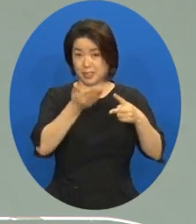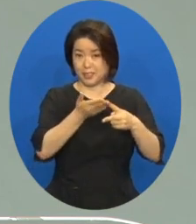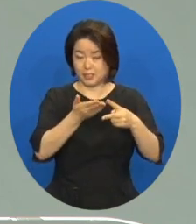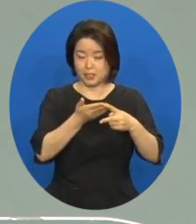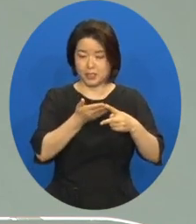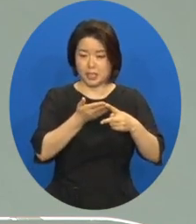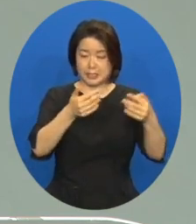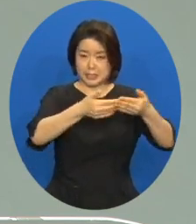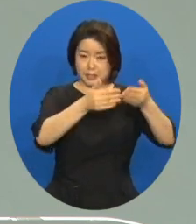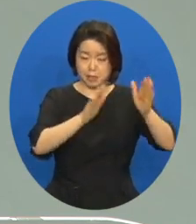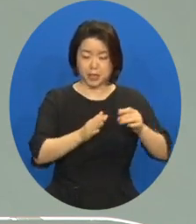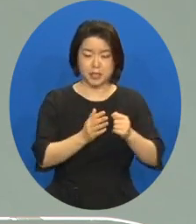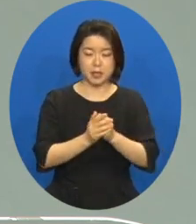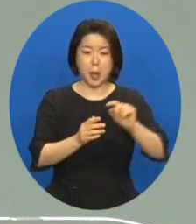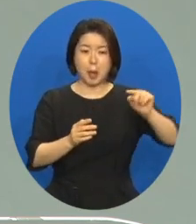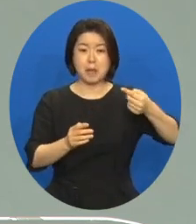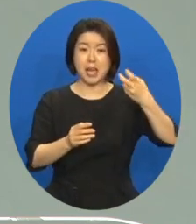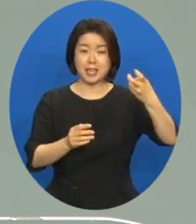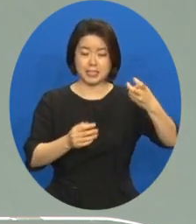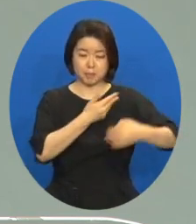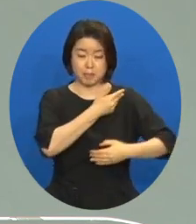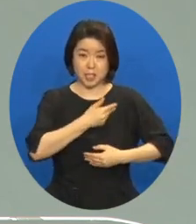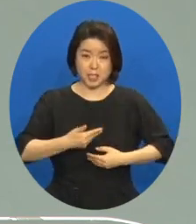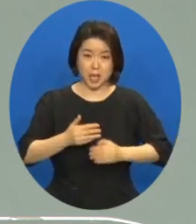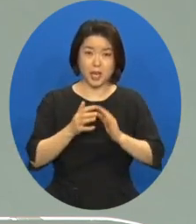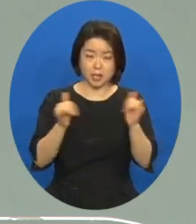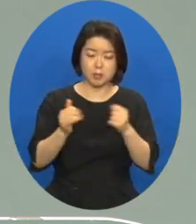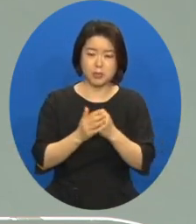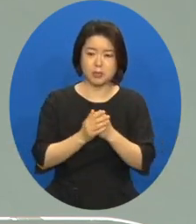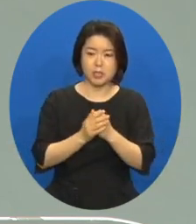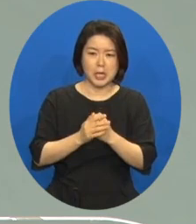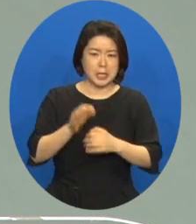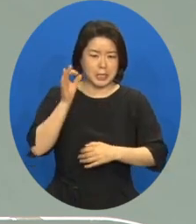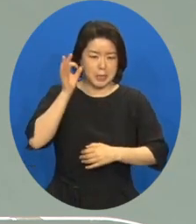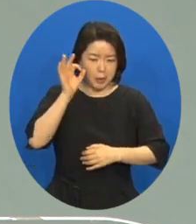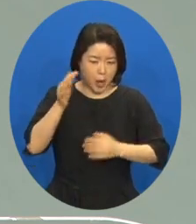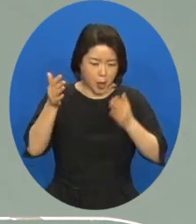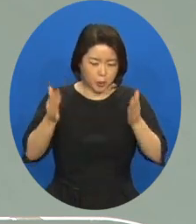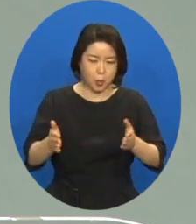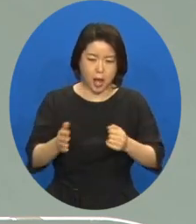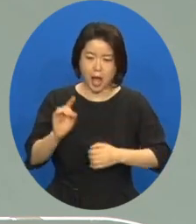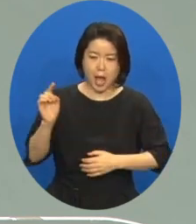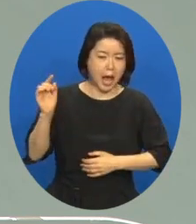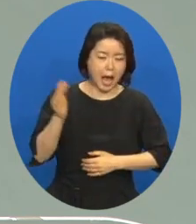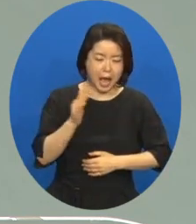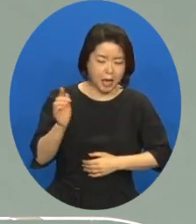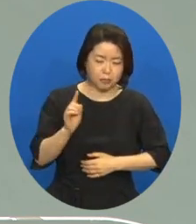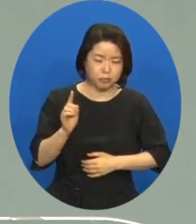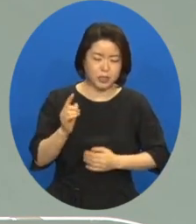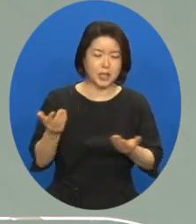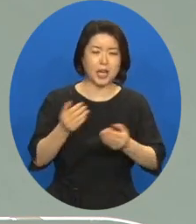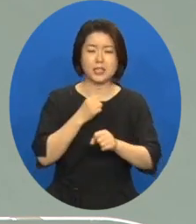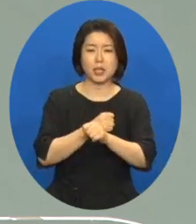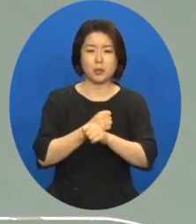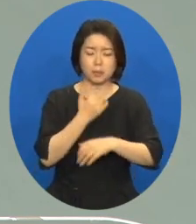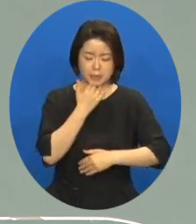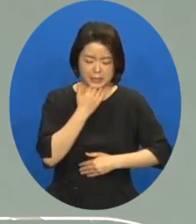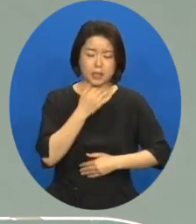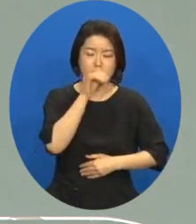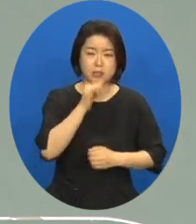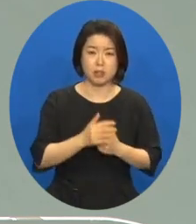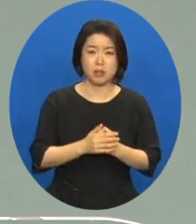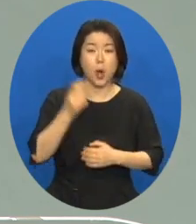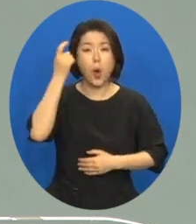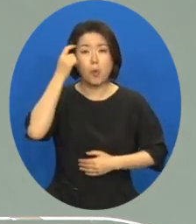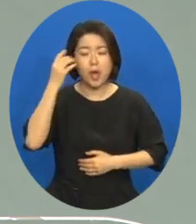120문도는 열흘 동안 아무것도 하지 않고 성령 충만함 기다렸어요. 왜?